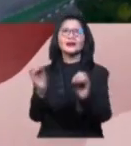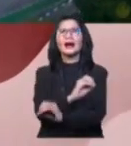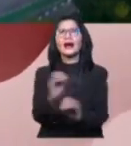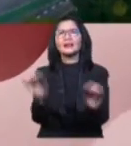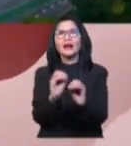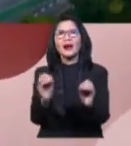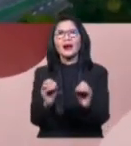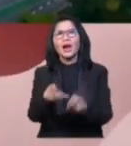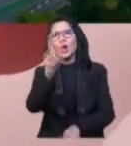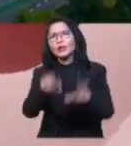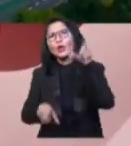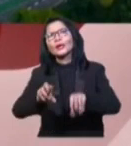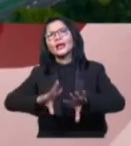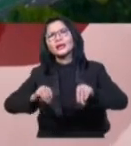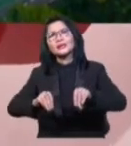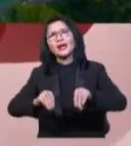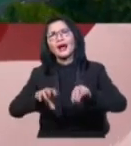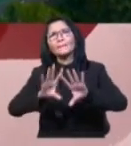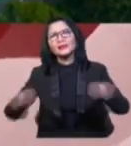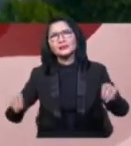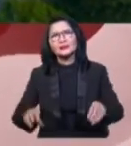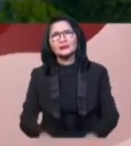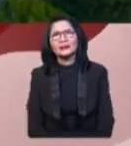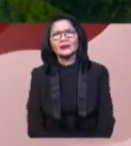bisa dong, mana bisa konser. Nah,